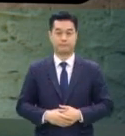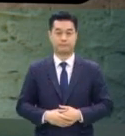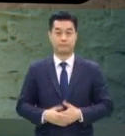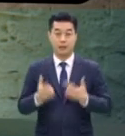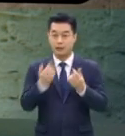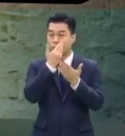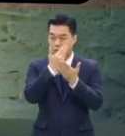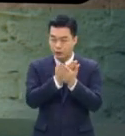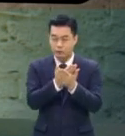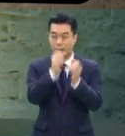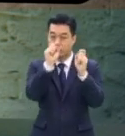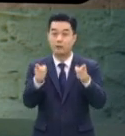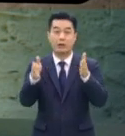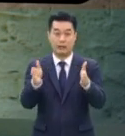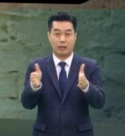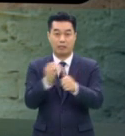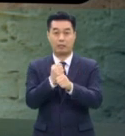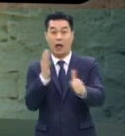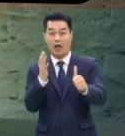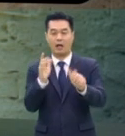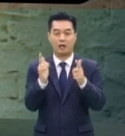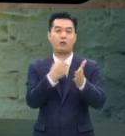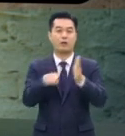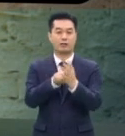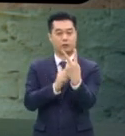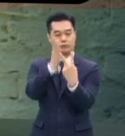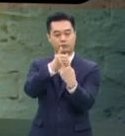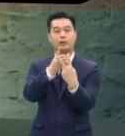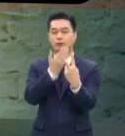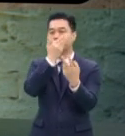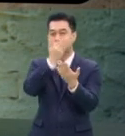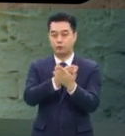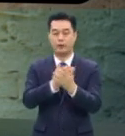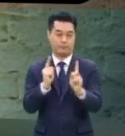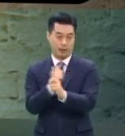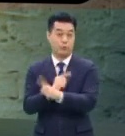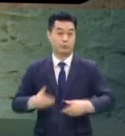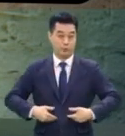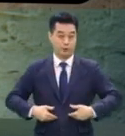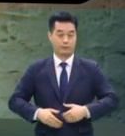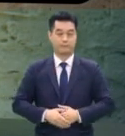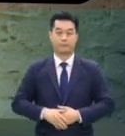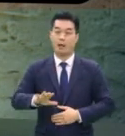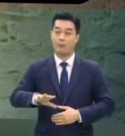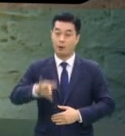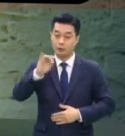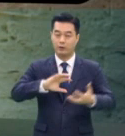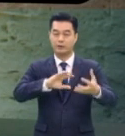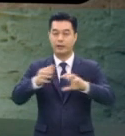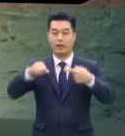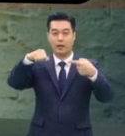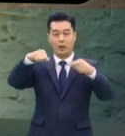이러한 골든타임 을 놓치지 않기 위해 두 가지 중대한 개혁이 필요합니다 먼저 세계